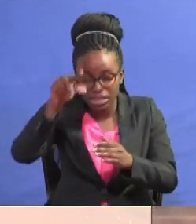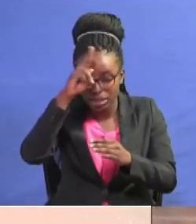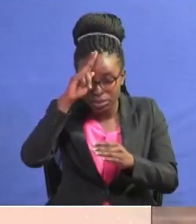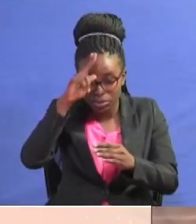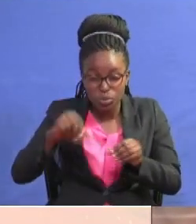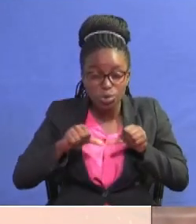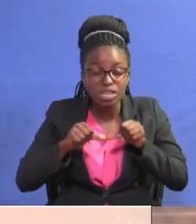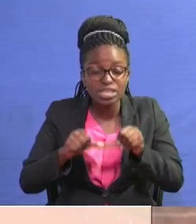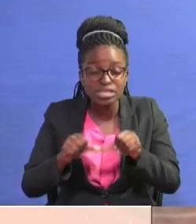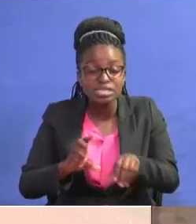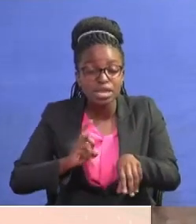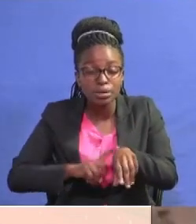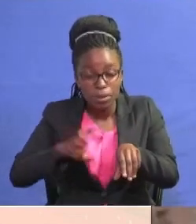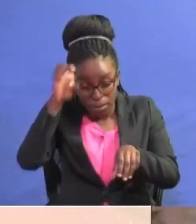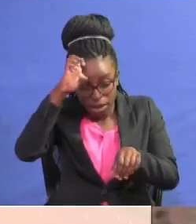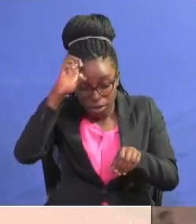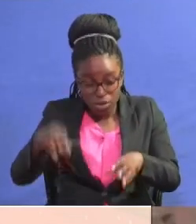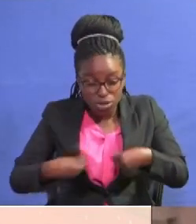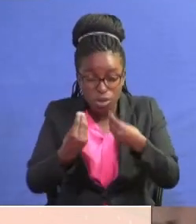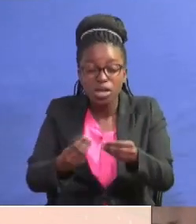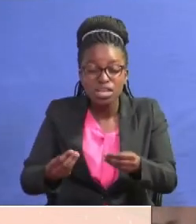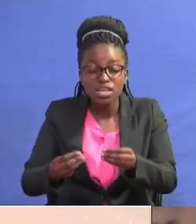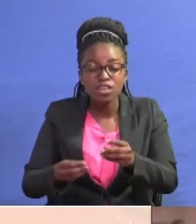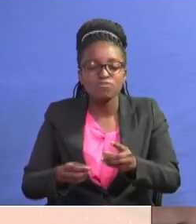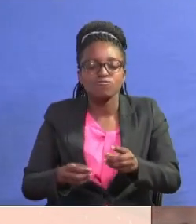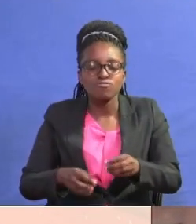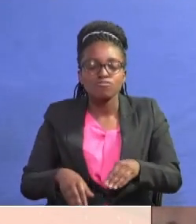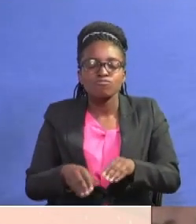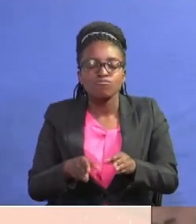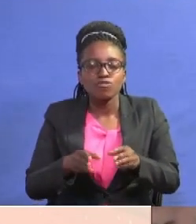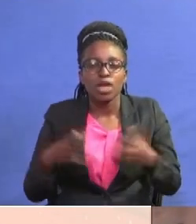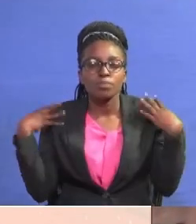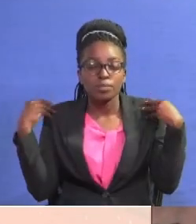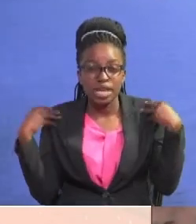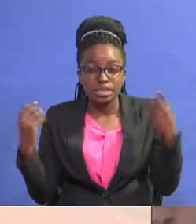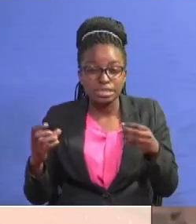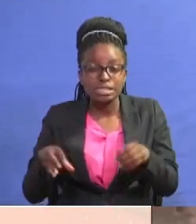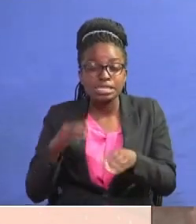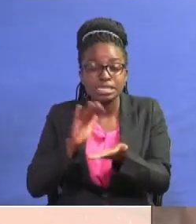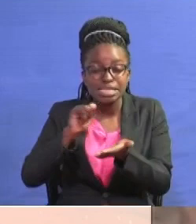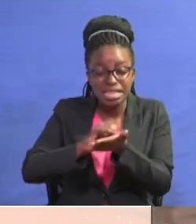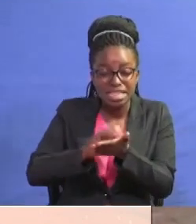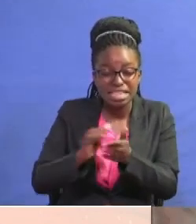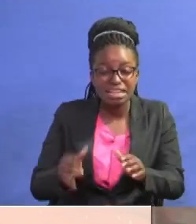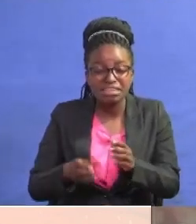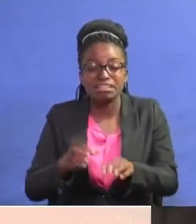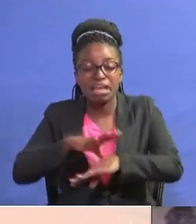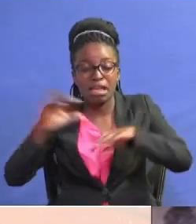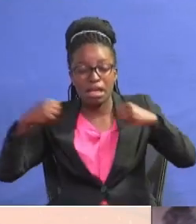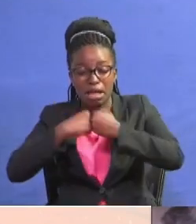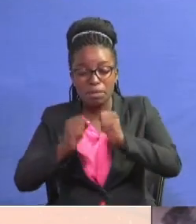kaunti katika ziara hiyo, na kusema kwamba zoezi hilo litafanyika kwa urahisi huku akiomba ushirikiano kutoka kwa wakimbizi